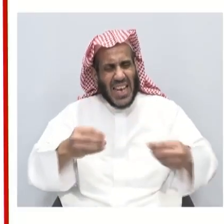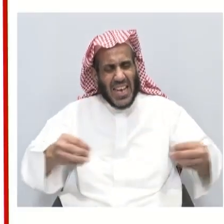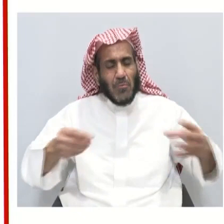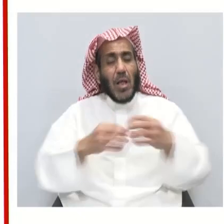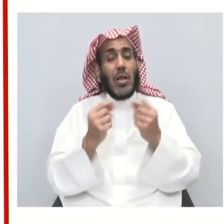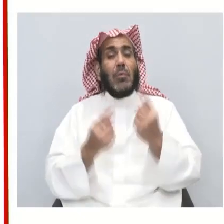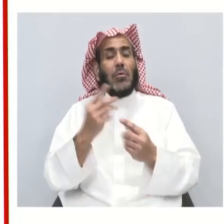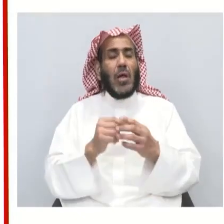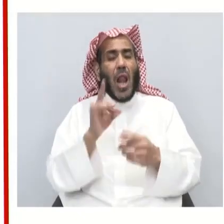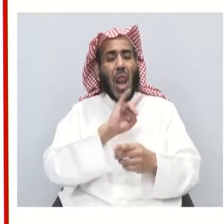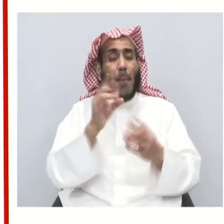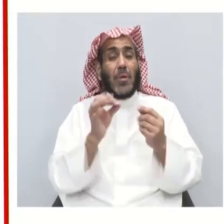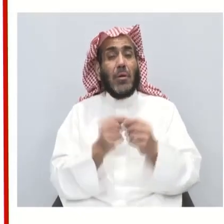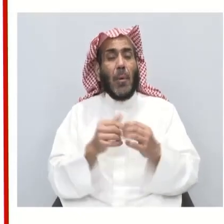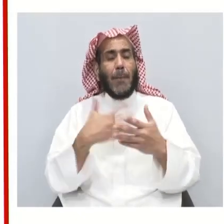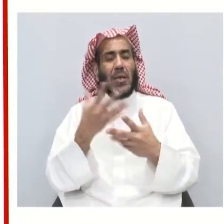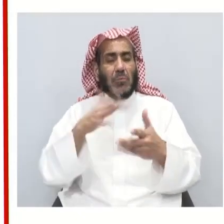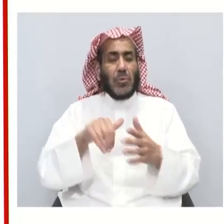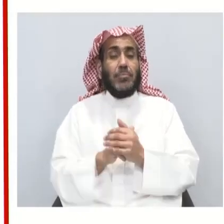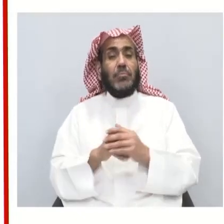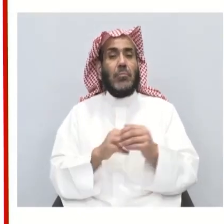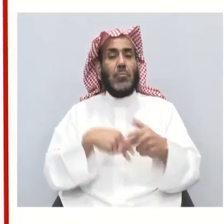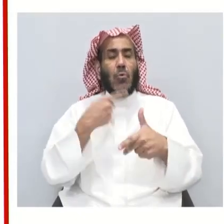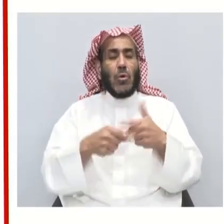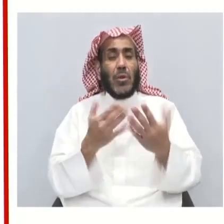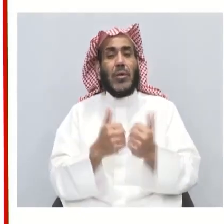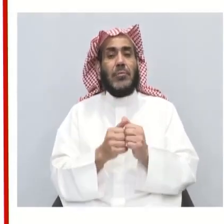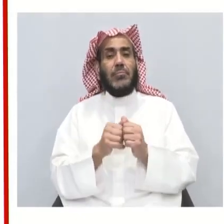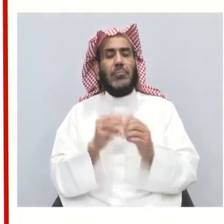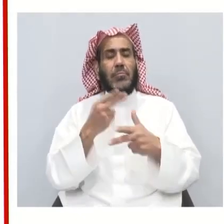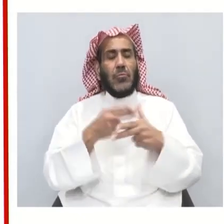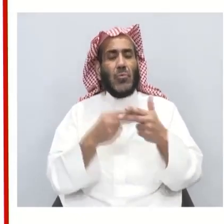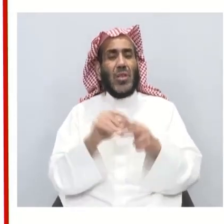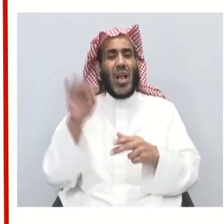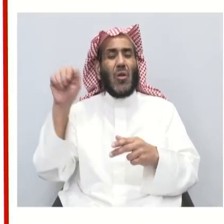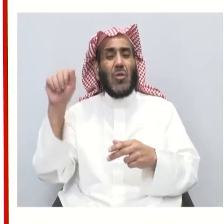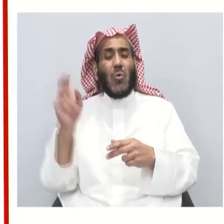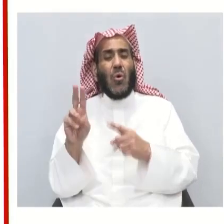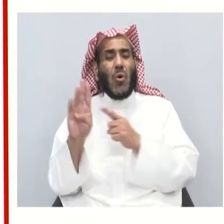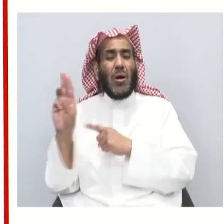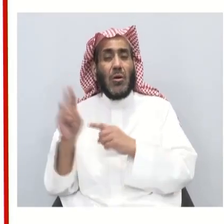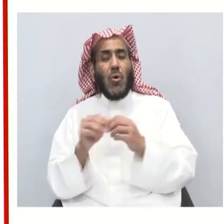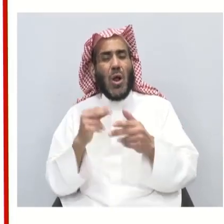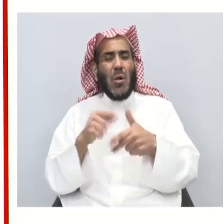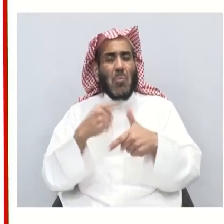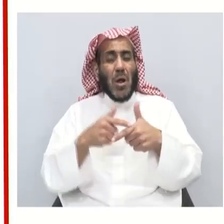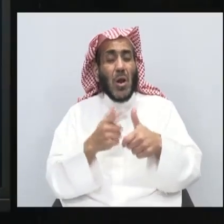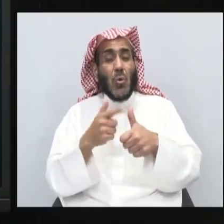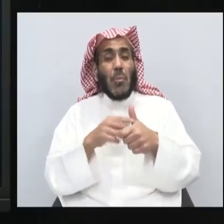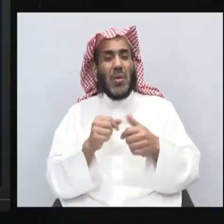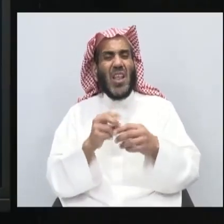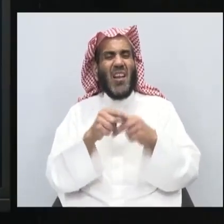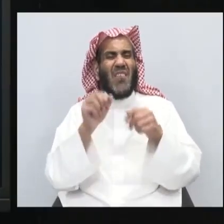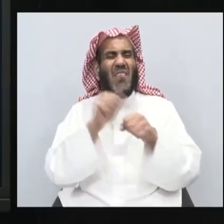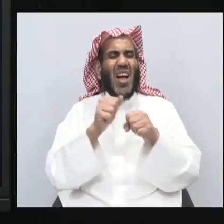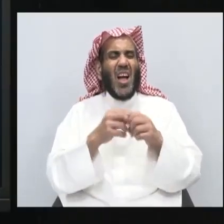هذه النباتات اللابذرية بعد موتها، ثم بعد ذلك يتكون الخث. الخث ذكرنا هو المرحلة الأولى من الفحم